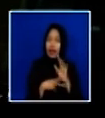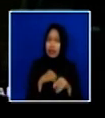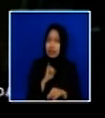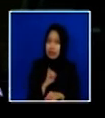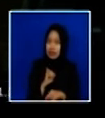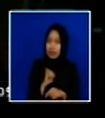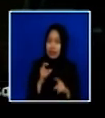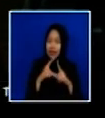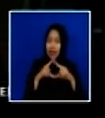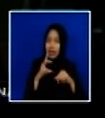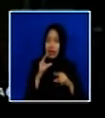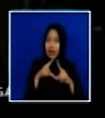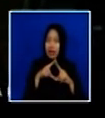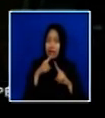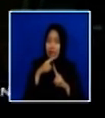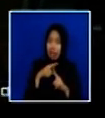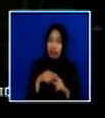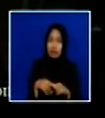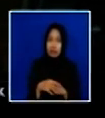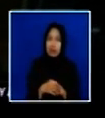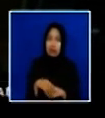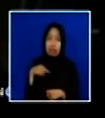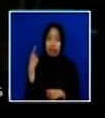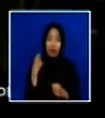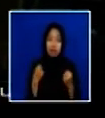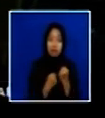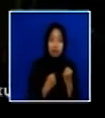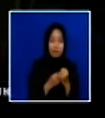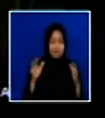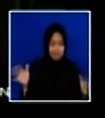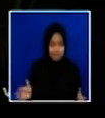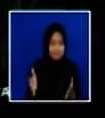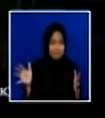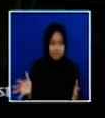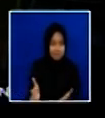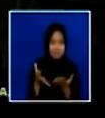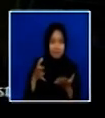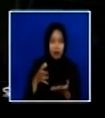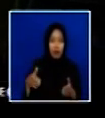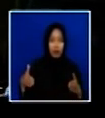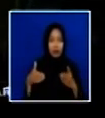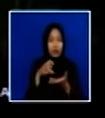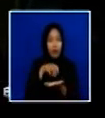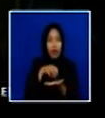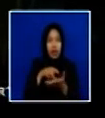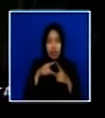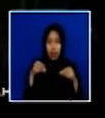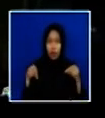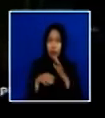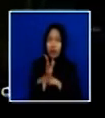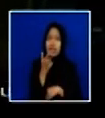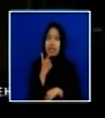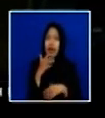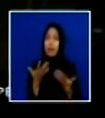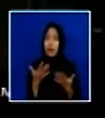TNI Angkatan Darat senantiasa akan mendukung sepenuhnya khususnya di wilayah Jawa Timur terkait